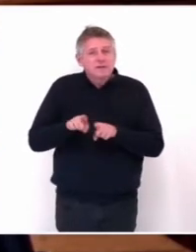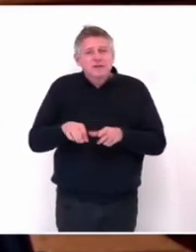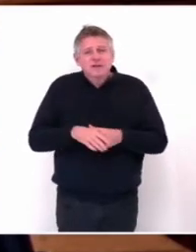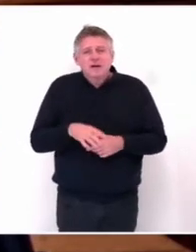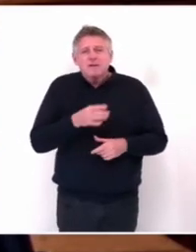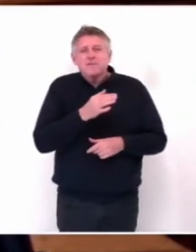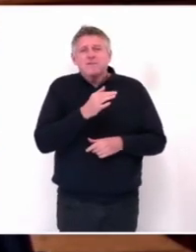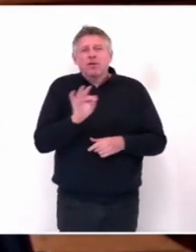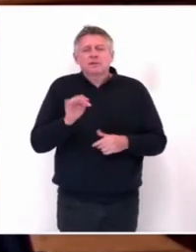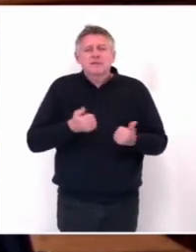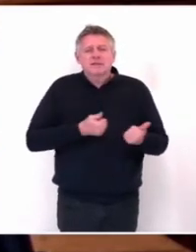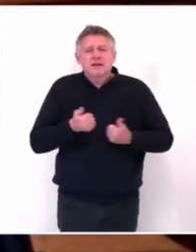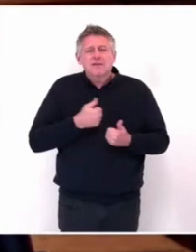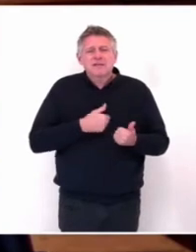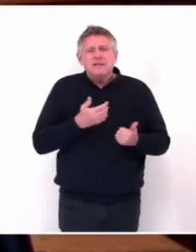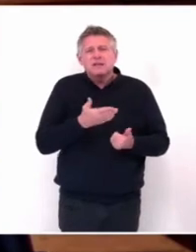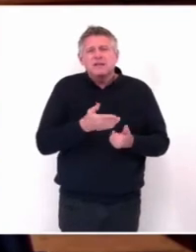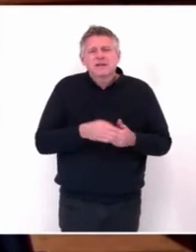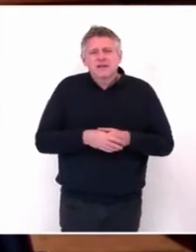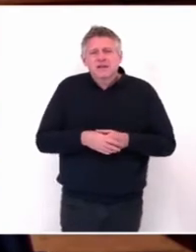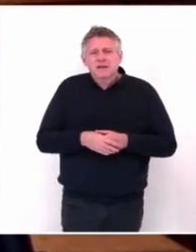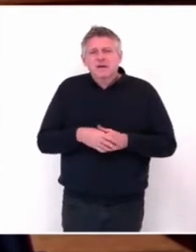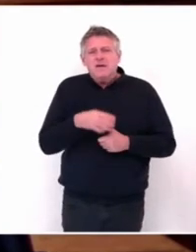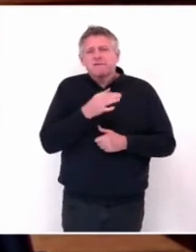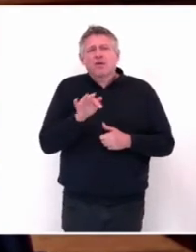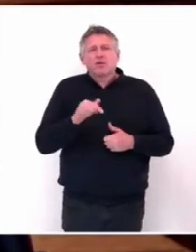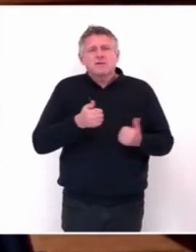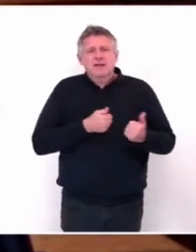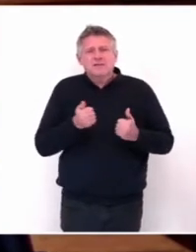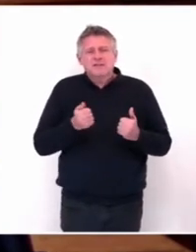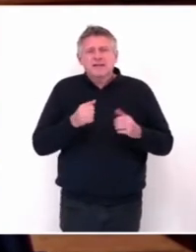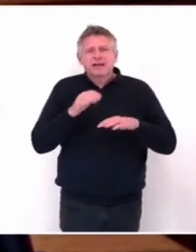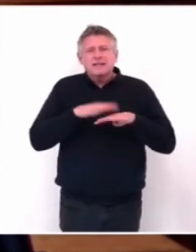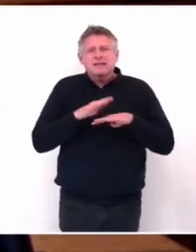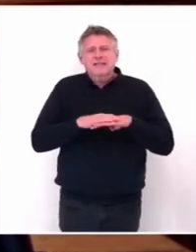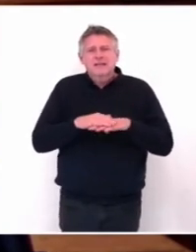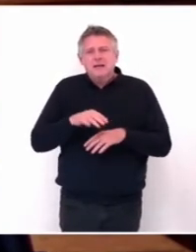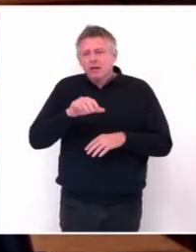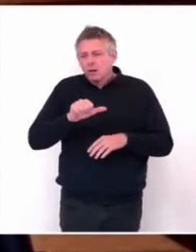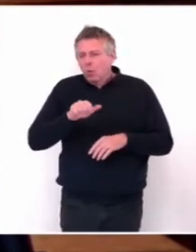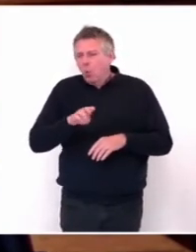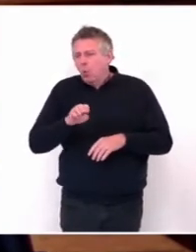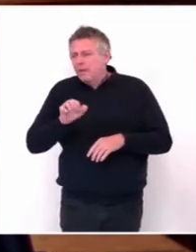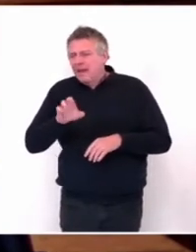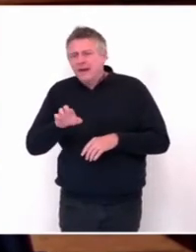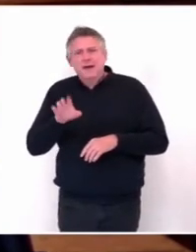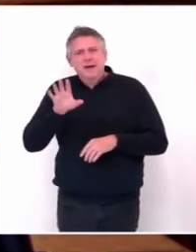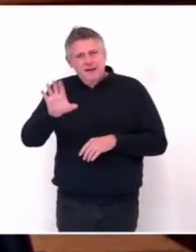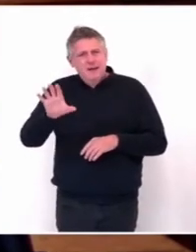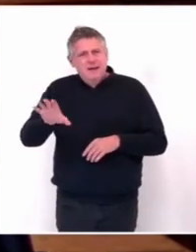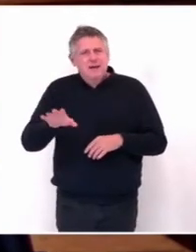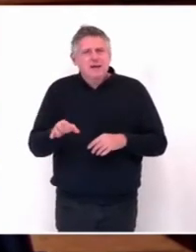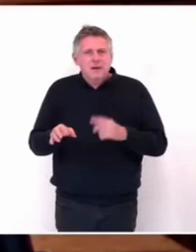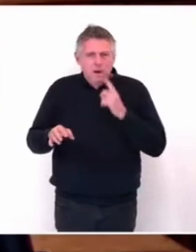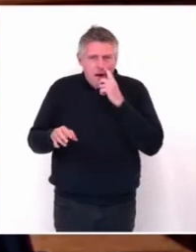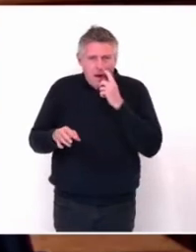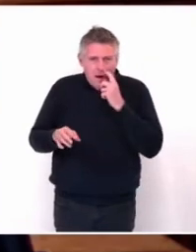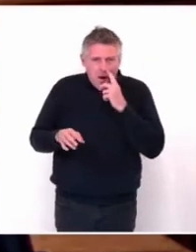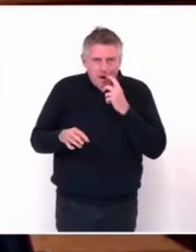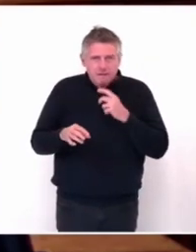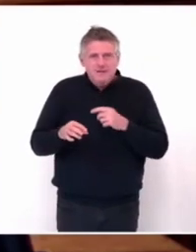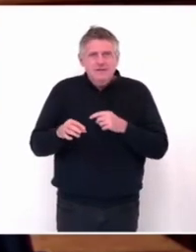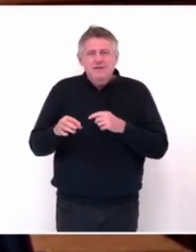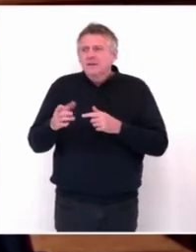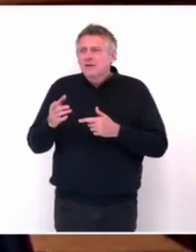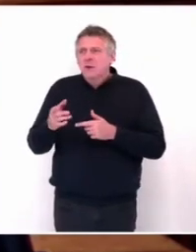moi, là-dessus. Parce que si mettre une maison de France Service dans un quartier comme les Aubiers, c'est accepter en même temps que le bailleur n'y